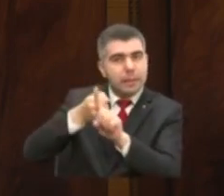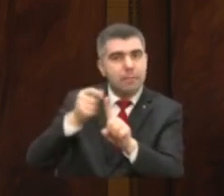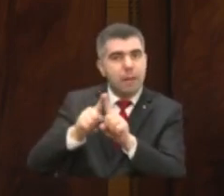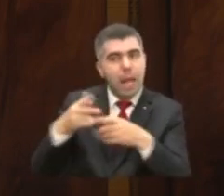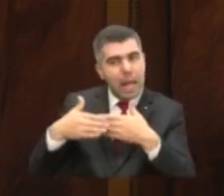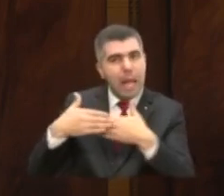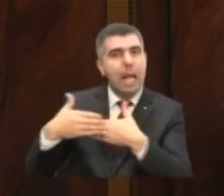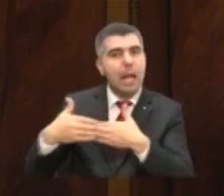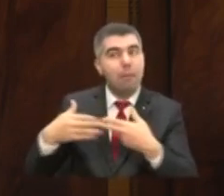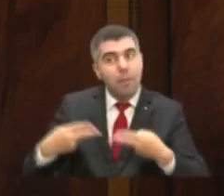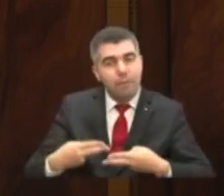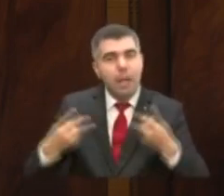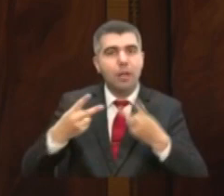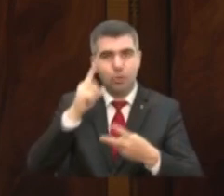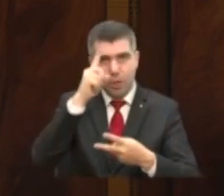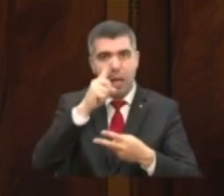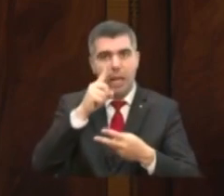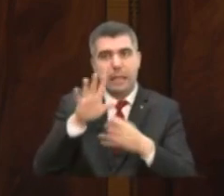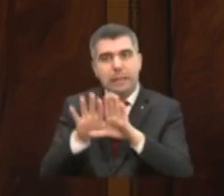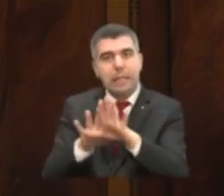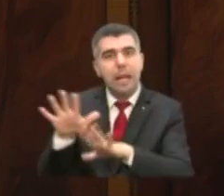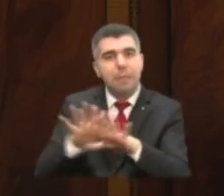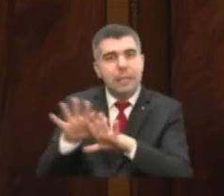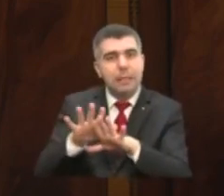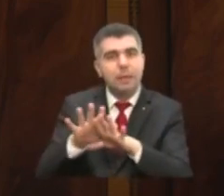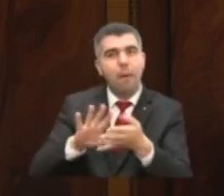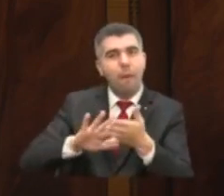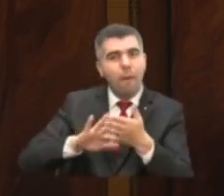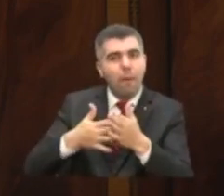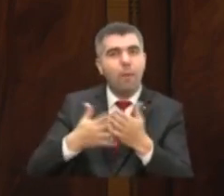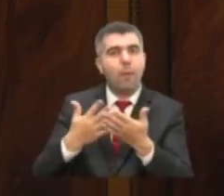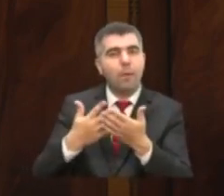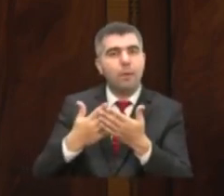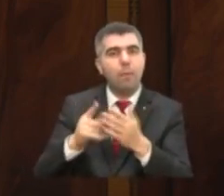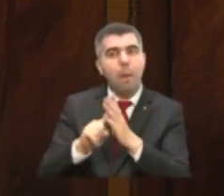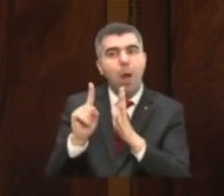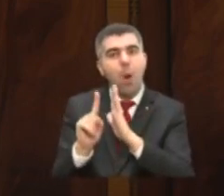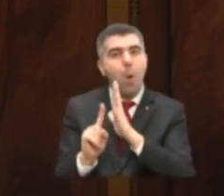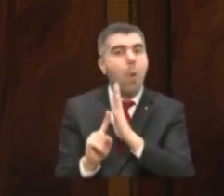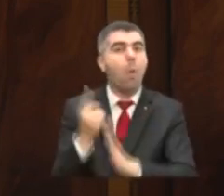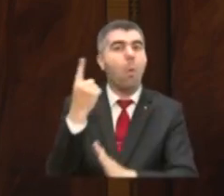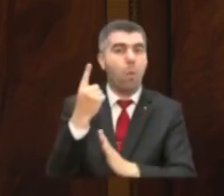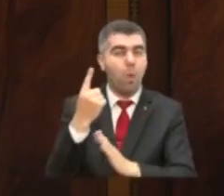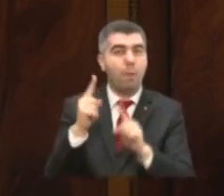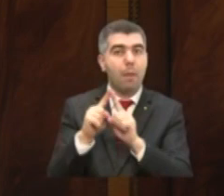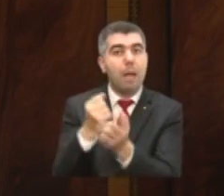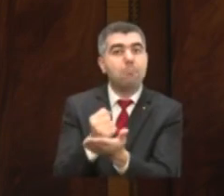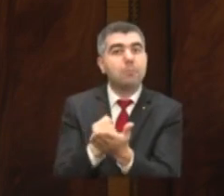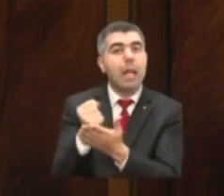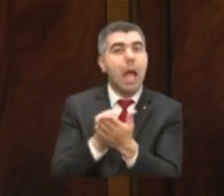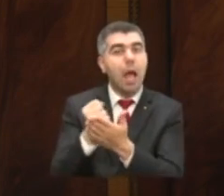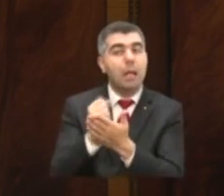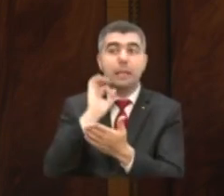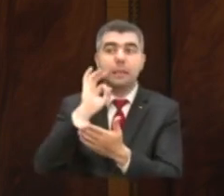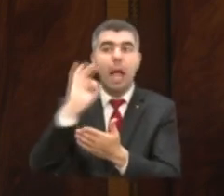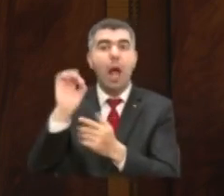ديالو عن طريق تدابير متقدمة للقيام بأول تجربة لتنظيم مباراة خاصة